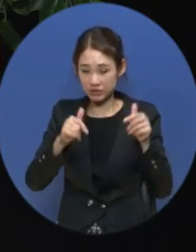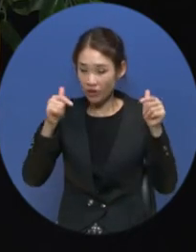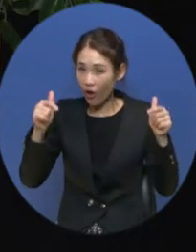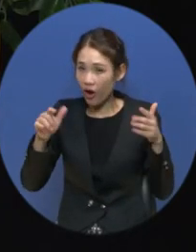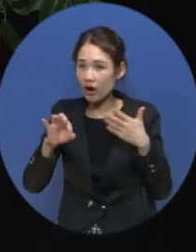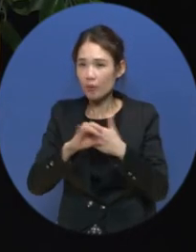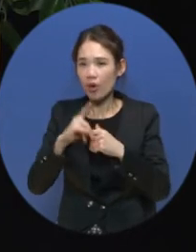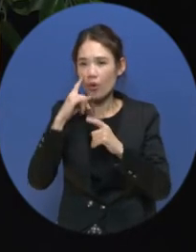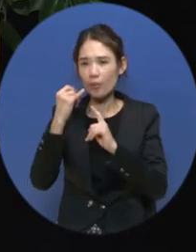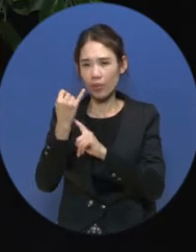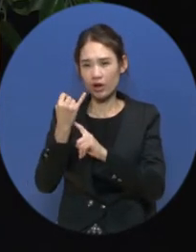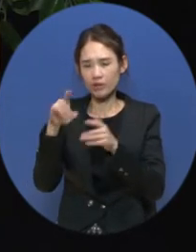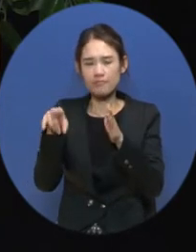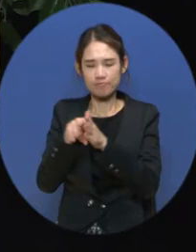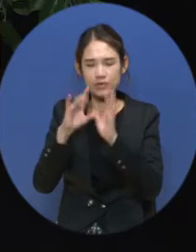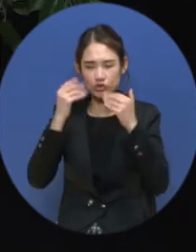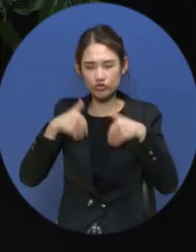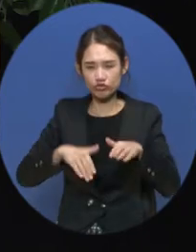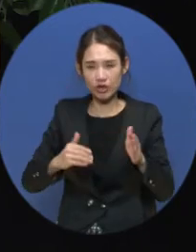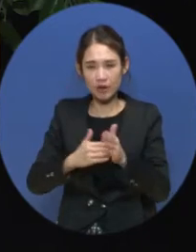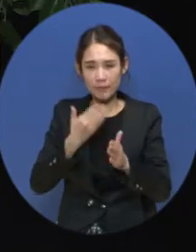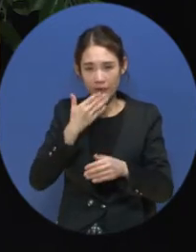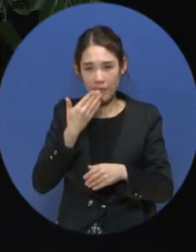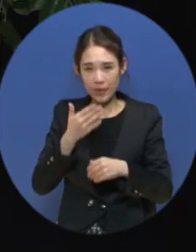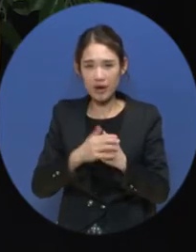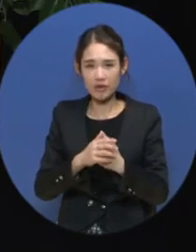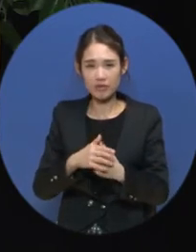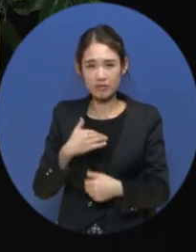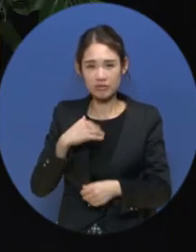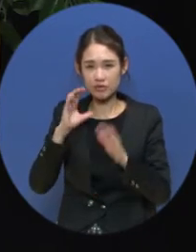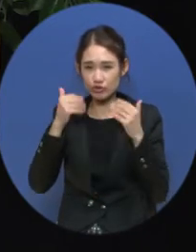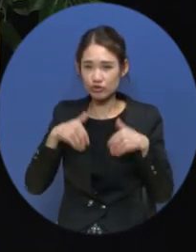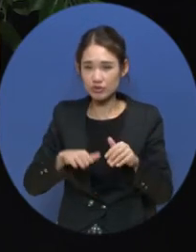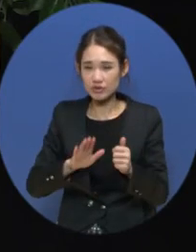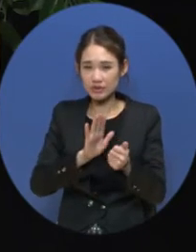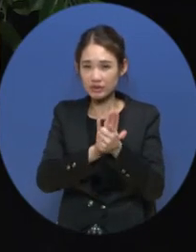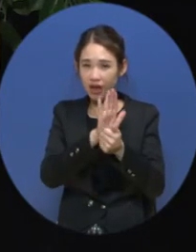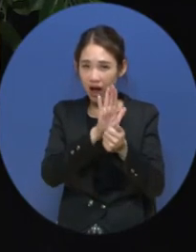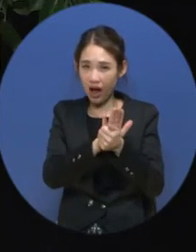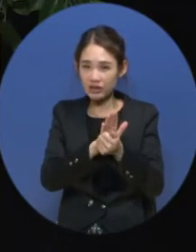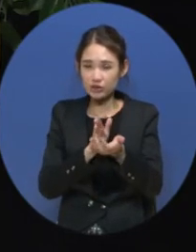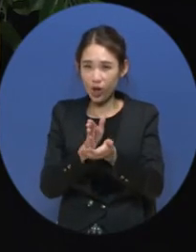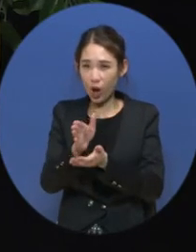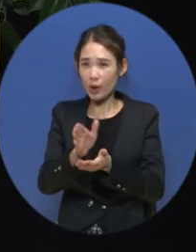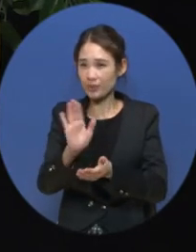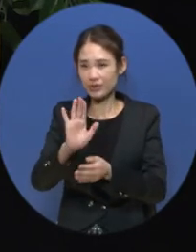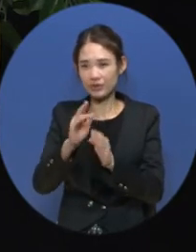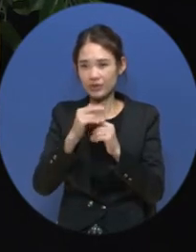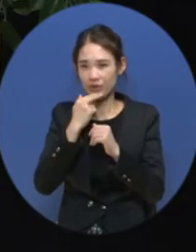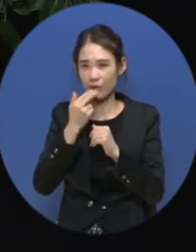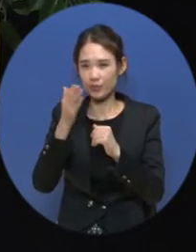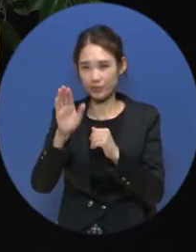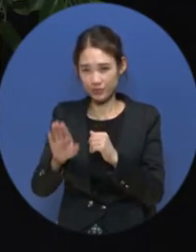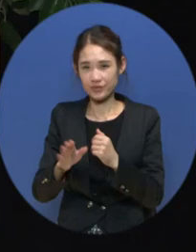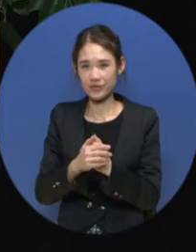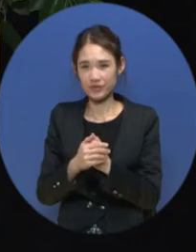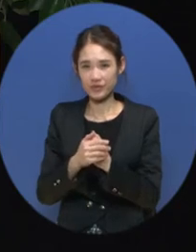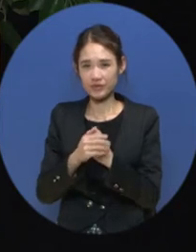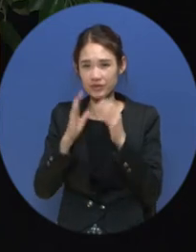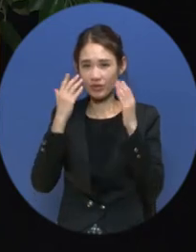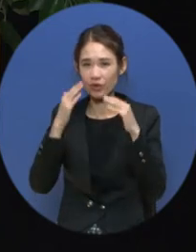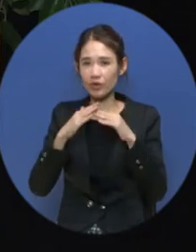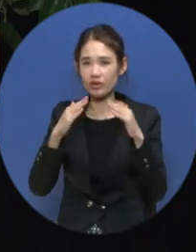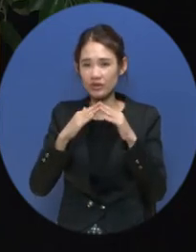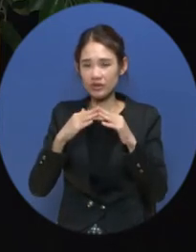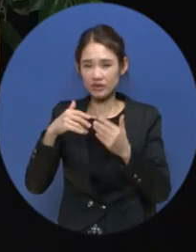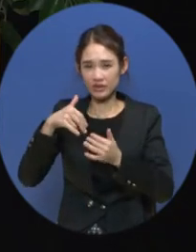믿고 아이를 좀 출산하지 않을까 하는 뭐 제가 출산 장려를 하는 뭐 전문가는 아니지만 네. 어린이집을 하는